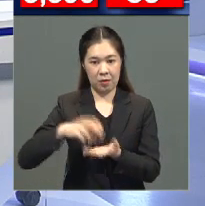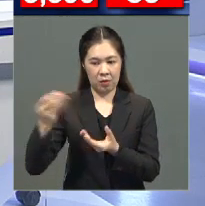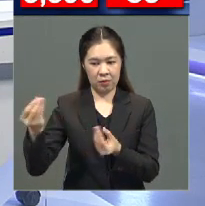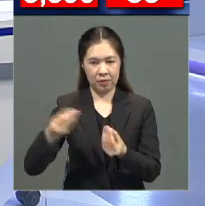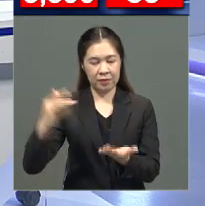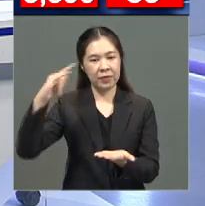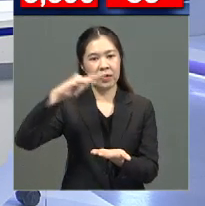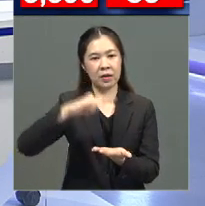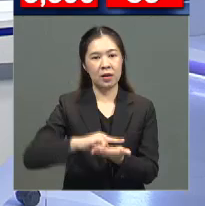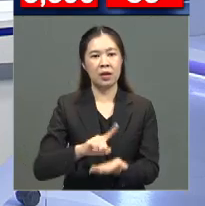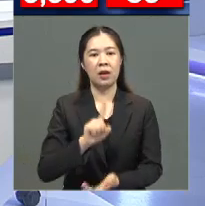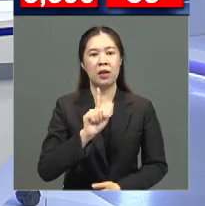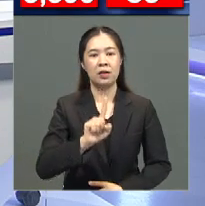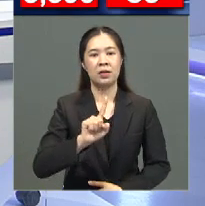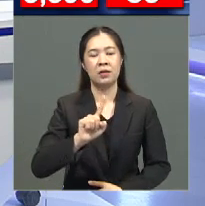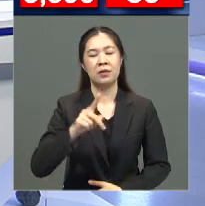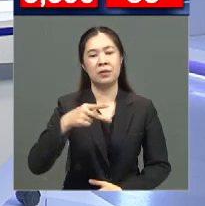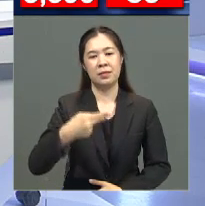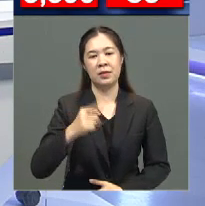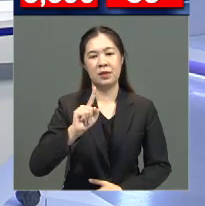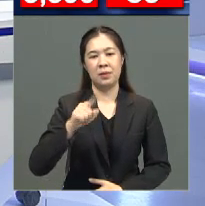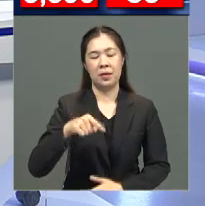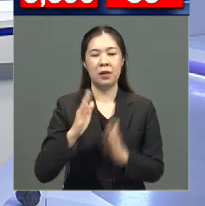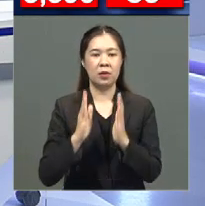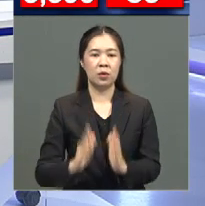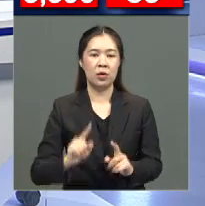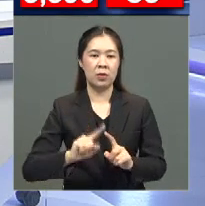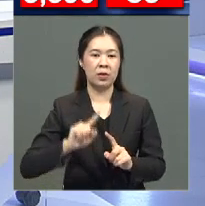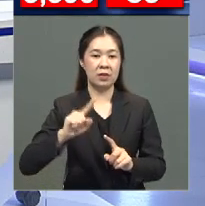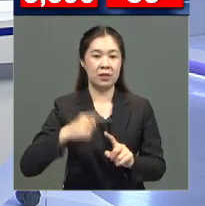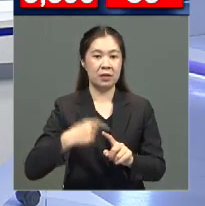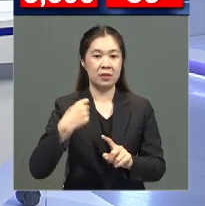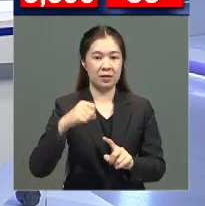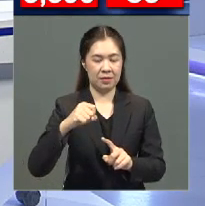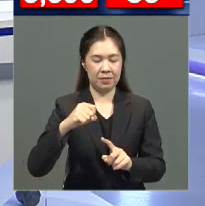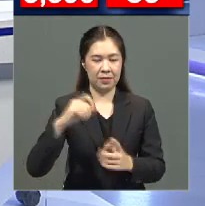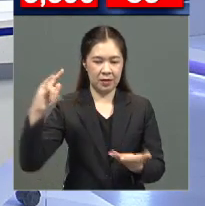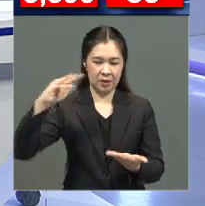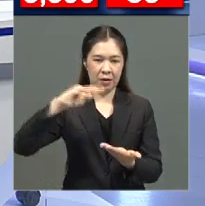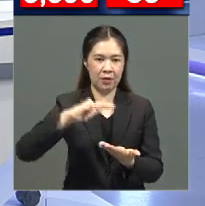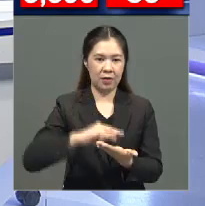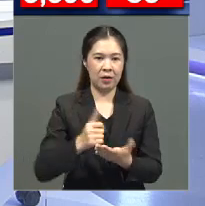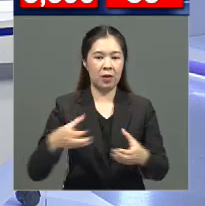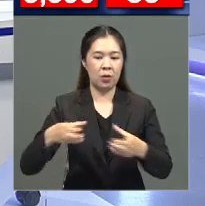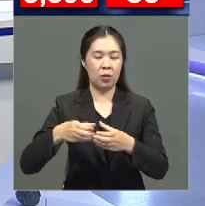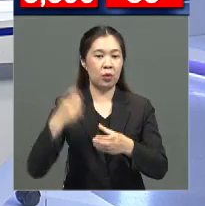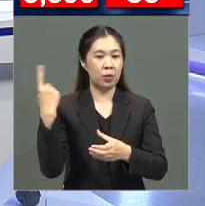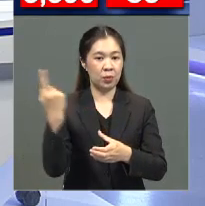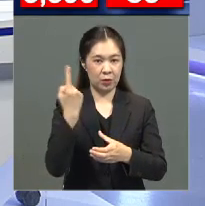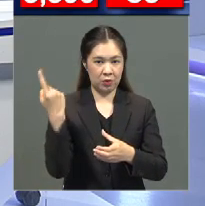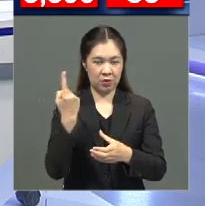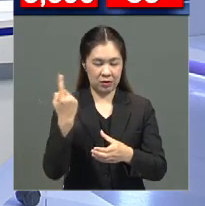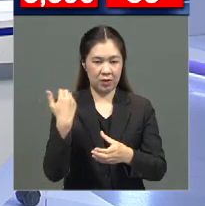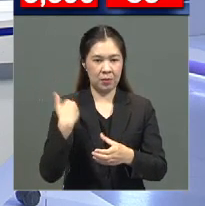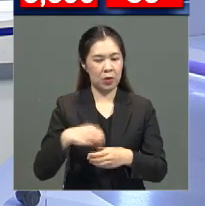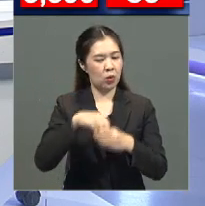มาณ 11,000 คนนะคะก็ตั้งแต่วันที่1ตุลาคมที่ผ่านมาก็มีการอนุญาตค่ะให้กลุ่มนักท่องเที่ยวแบบลองสเต